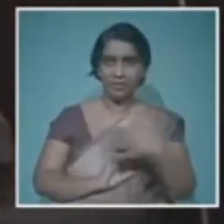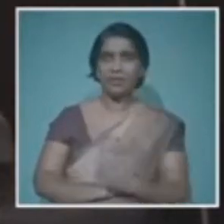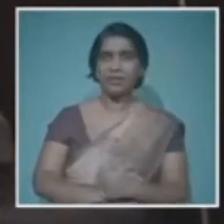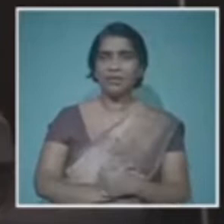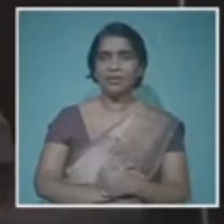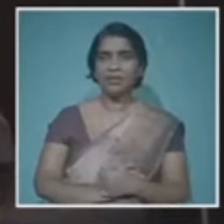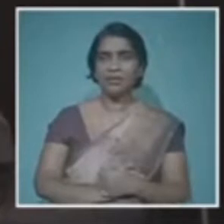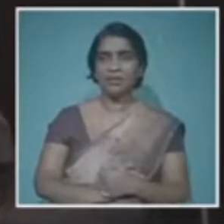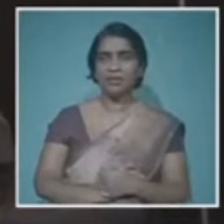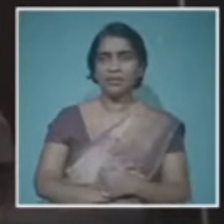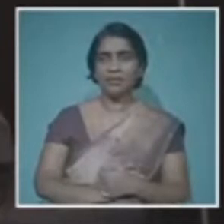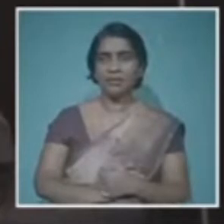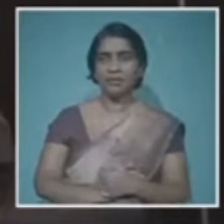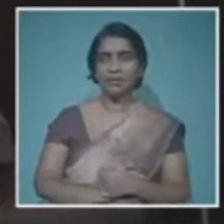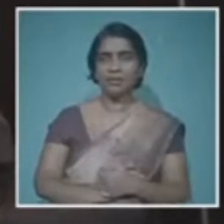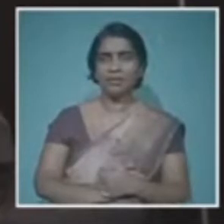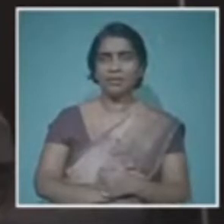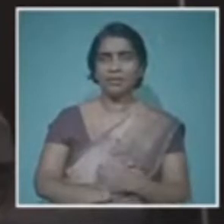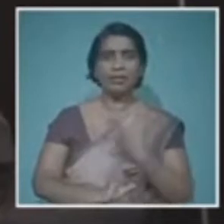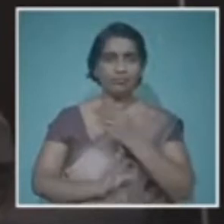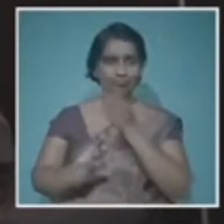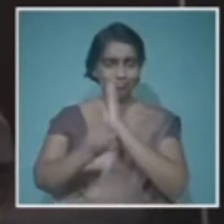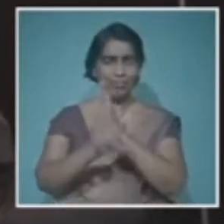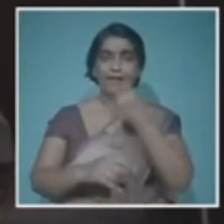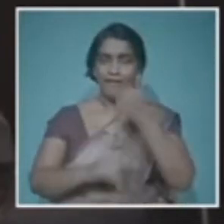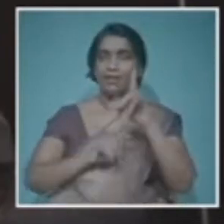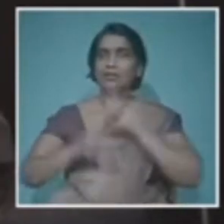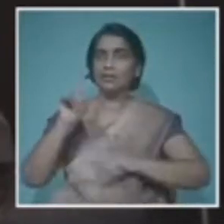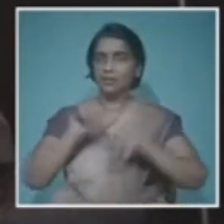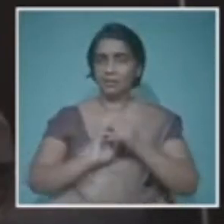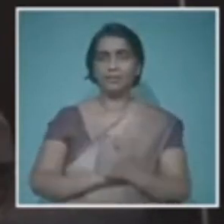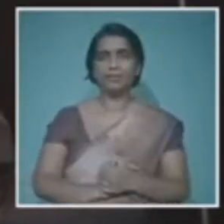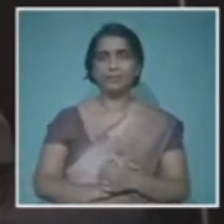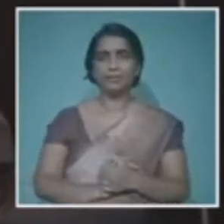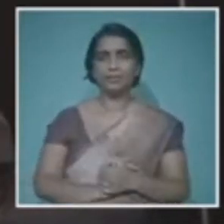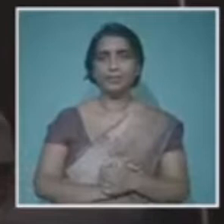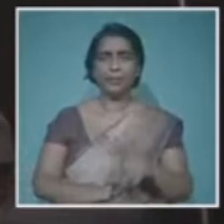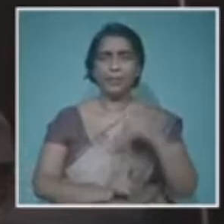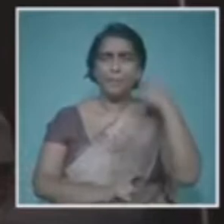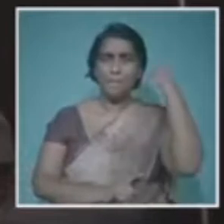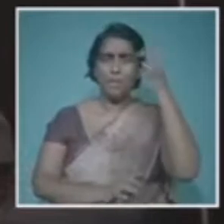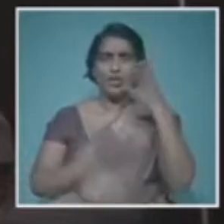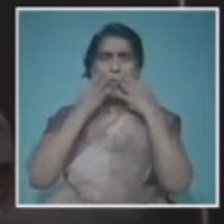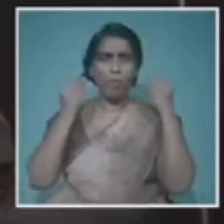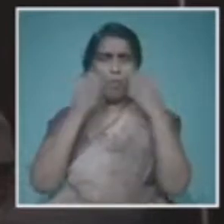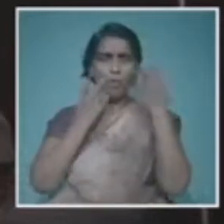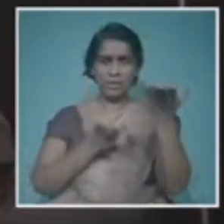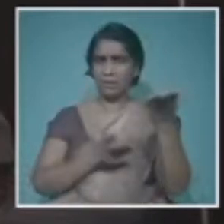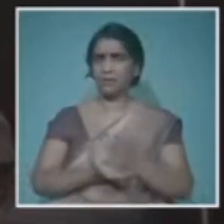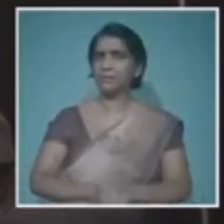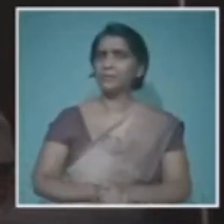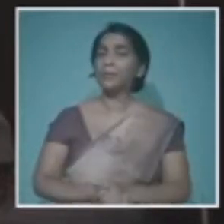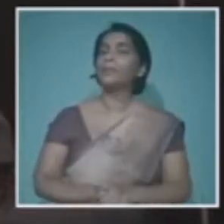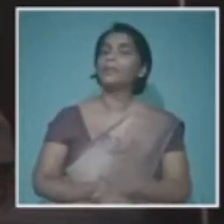ගරු මේ ගරු ඇමැස්ම අපිගන්න අතර වැදගත් සංවාධයක් මේගේ මේ පිස්සු පූසෝ දඟලනෝ